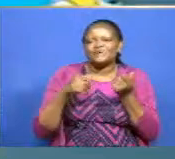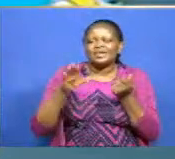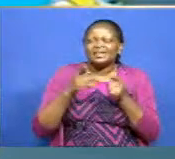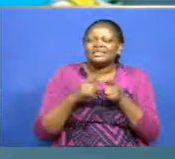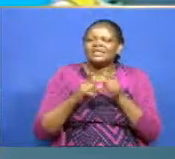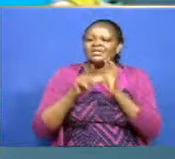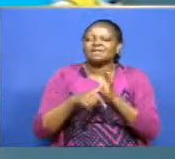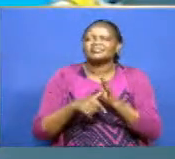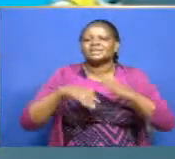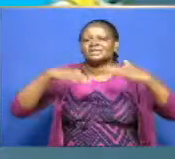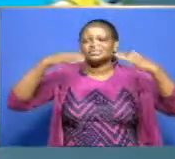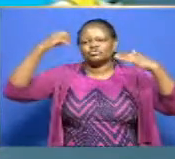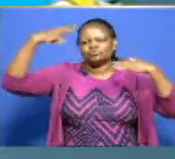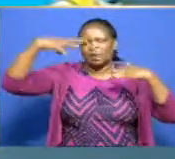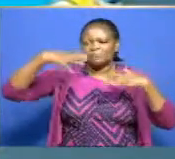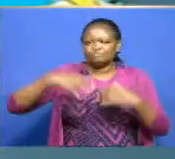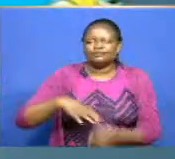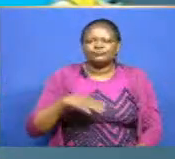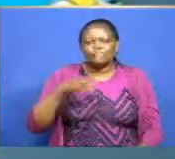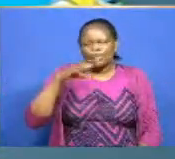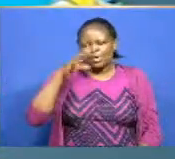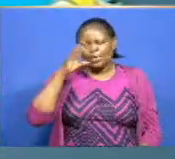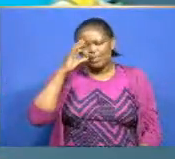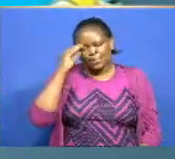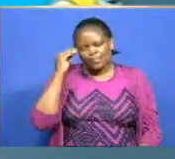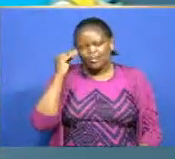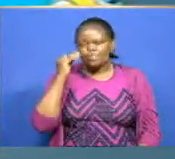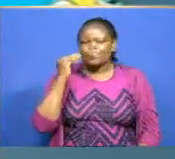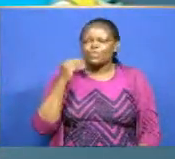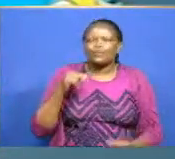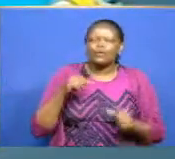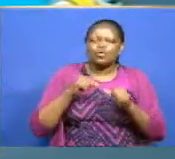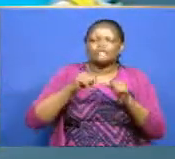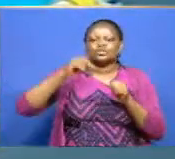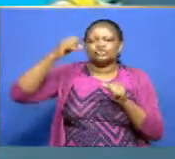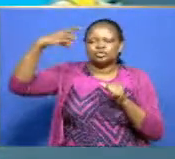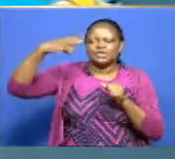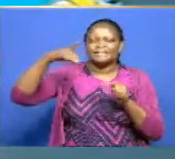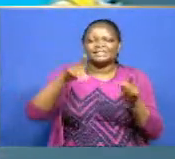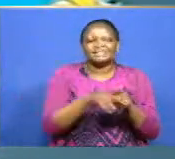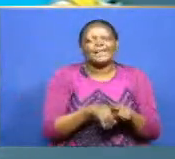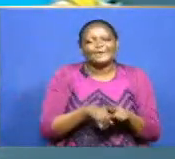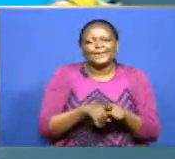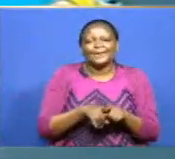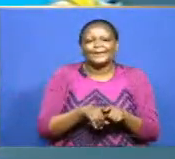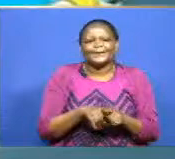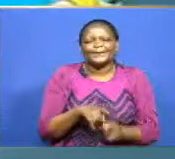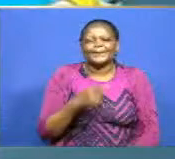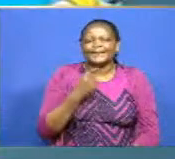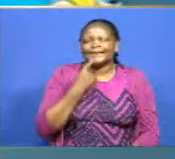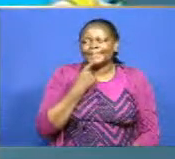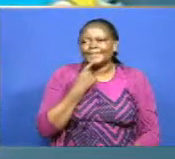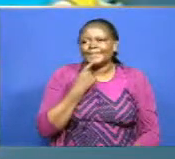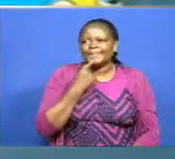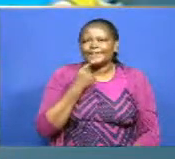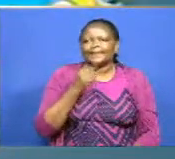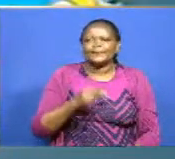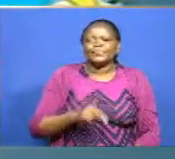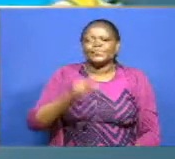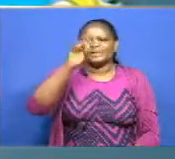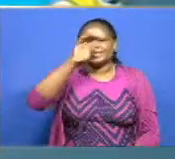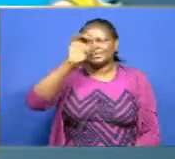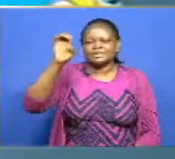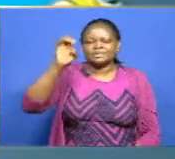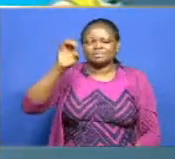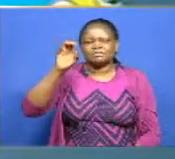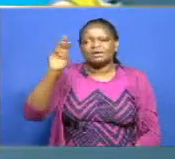jua. Mwambao wa pwani kutendelea kuwa na vipindi vya jua sawia na maeneo ya ziwa Turkana. Kaskazini mashariki maeneo ya